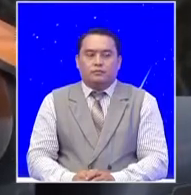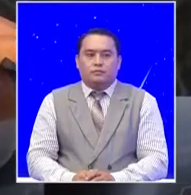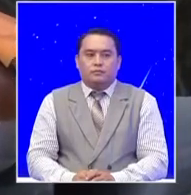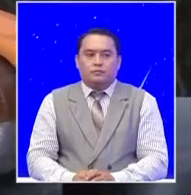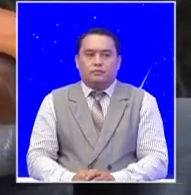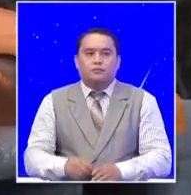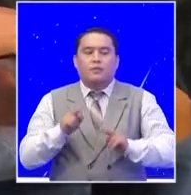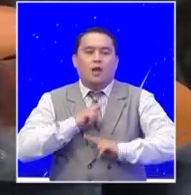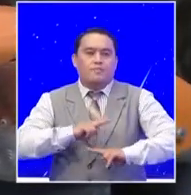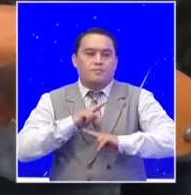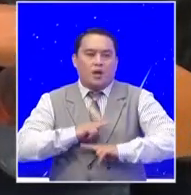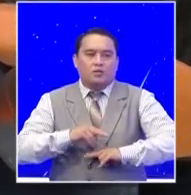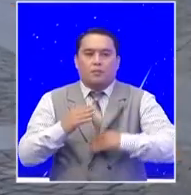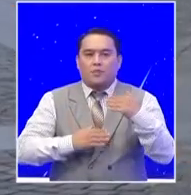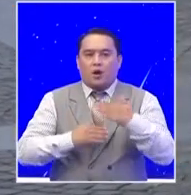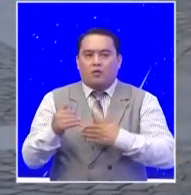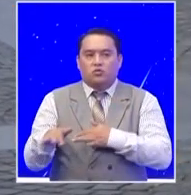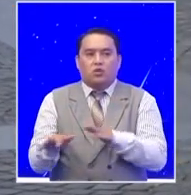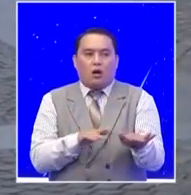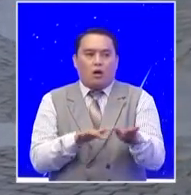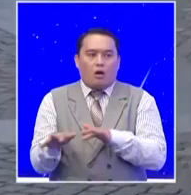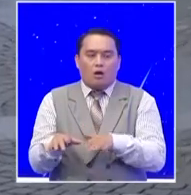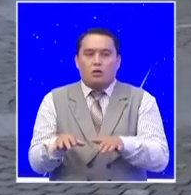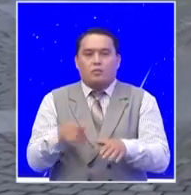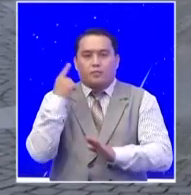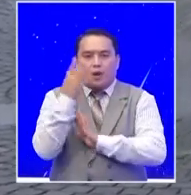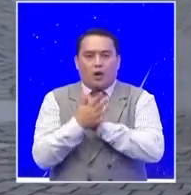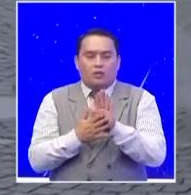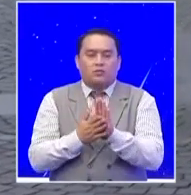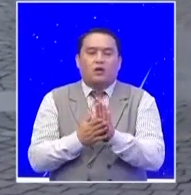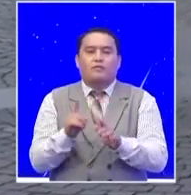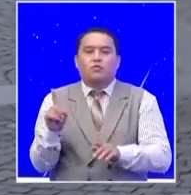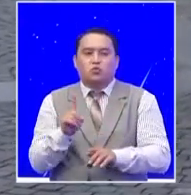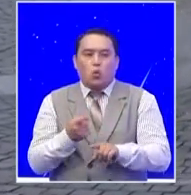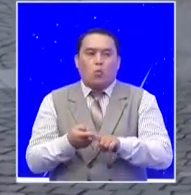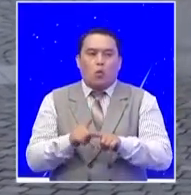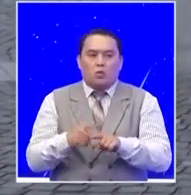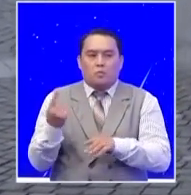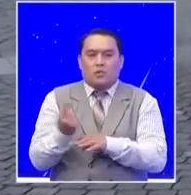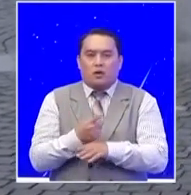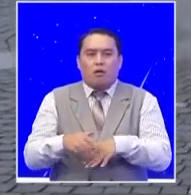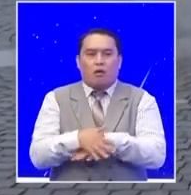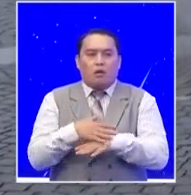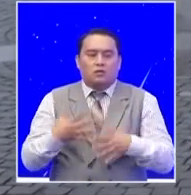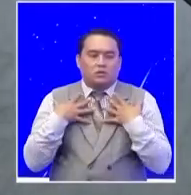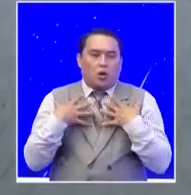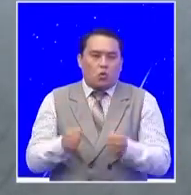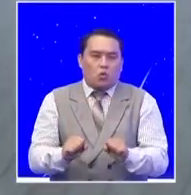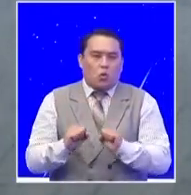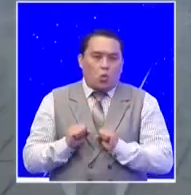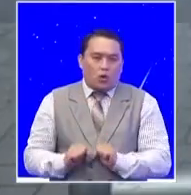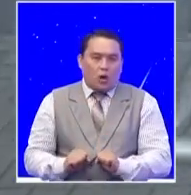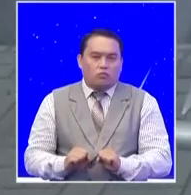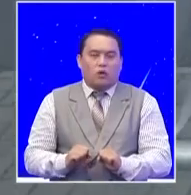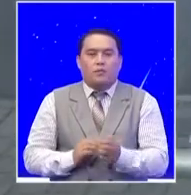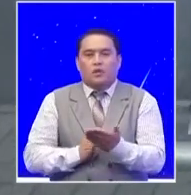Жергілікті билік аймақ тұрғындарын профилактикалық шараларына түсіністікпен қарауға шақырады. Өйткені бұл іс ең алдымен халықтың саулығын қорғауға